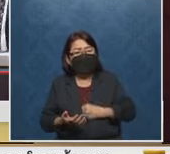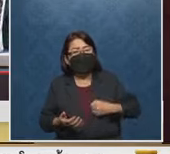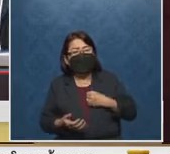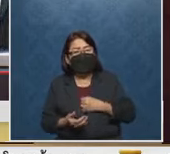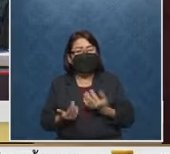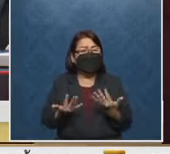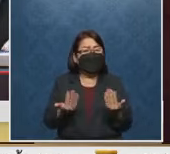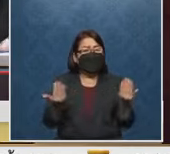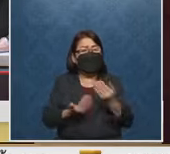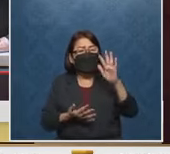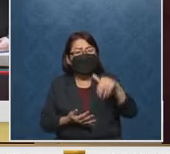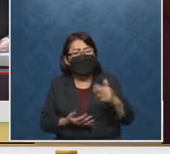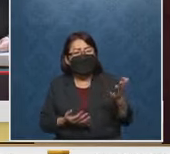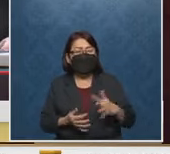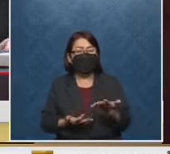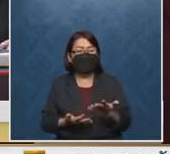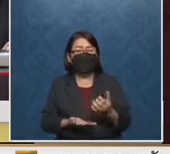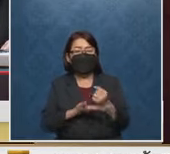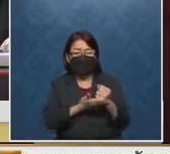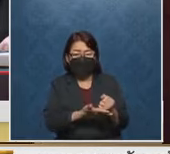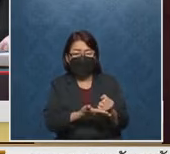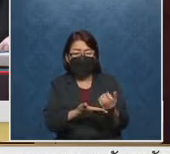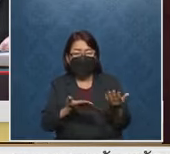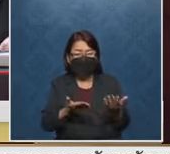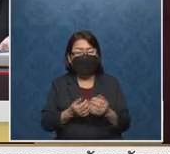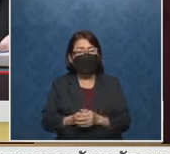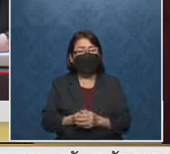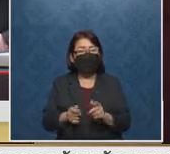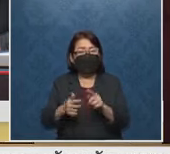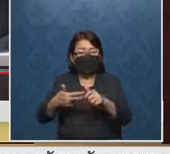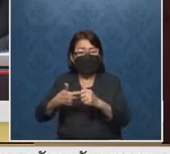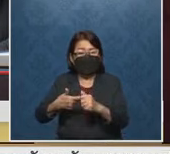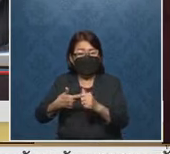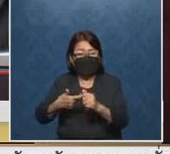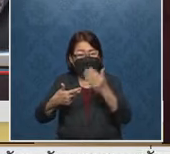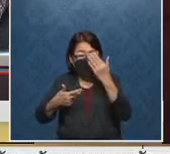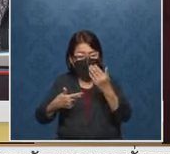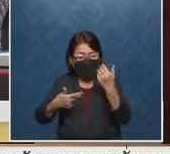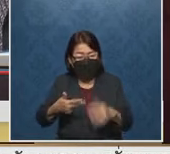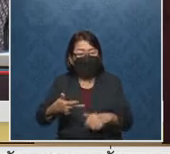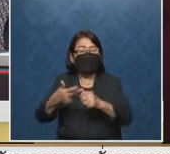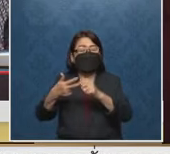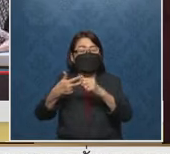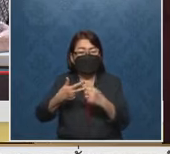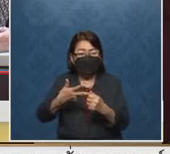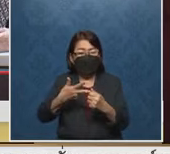อยท่านประธานครับนอกจากกรณีของอับดุลลอฮ์อินซอมูซอแล้วยังมีกรณี